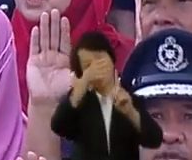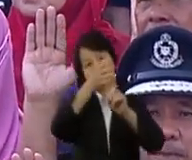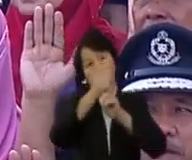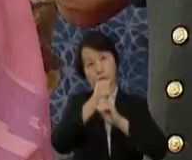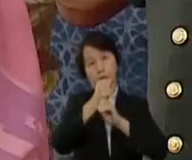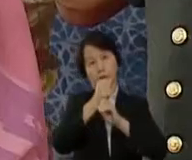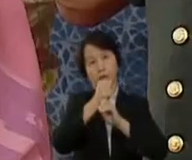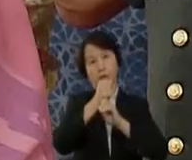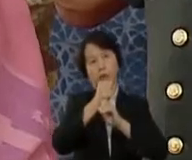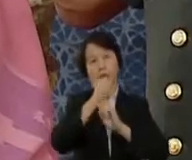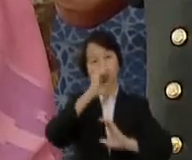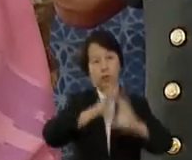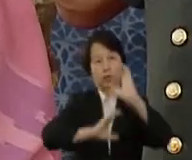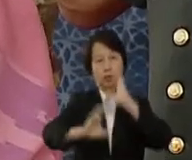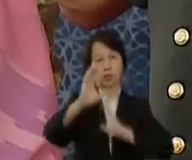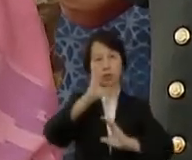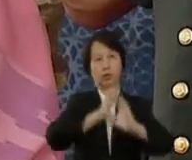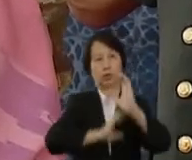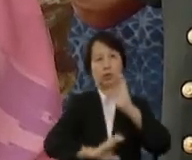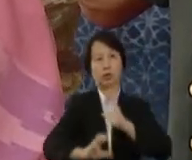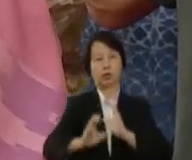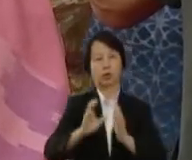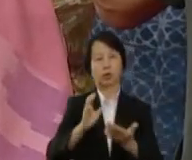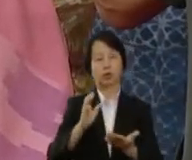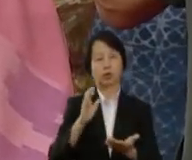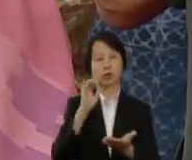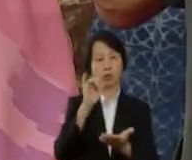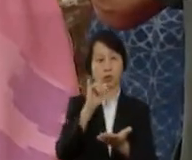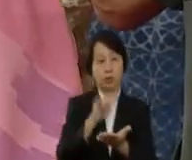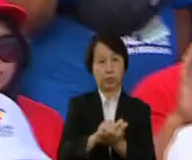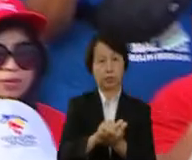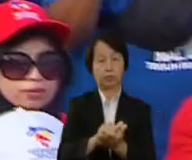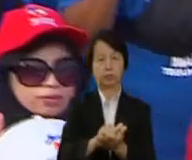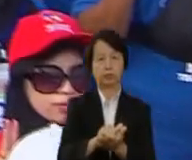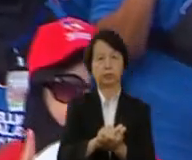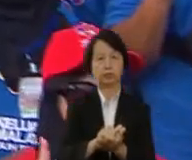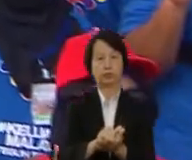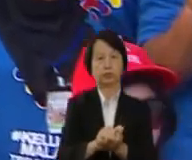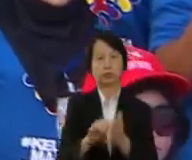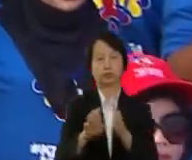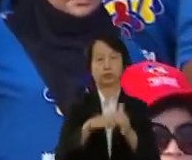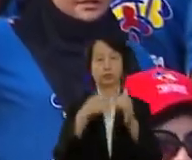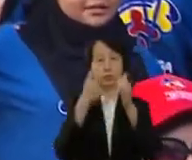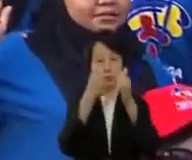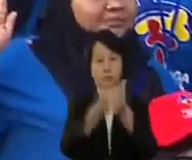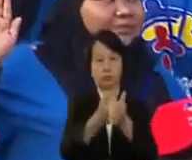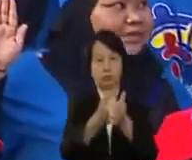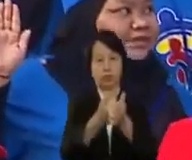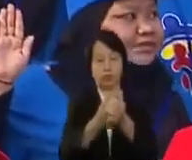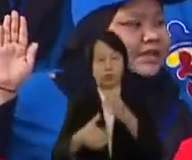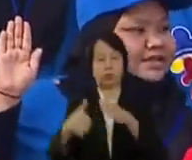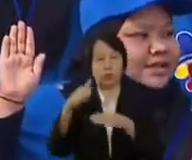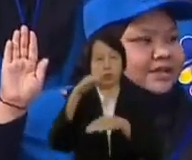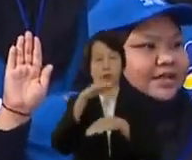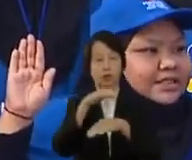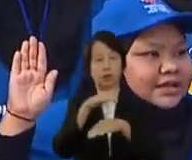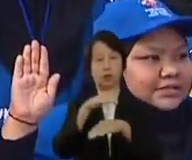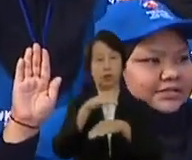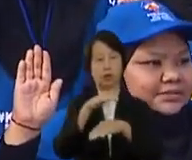untuk mencapai cita-cita tersebut, cita-cita tersebut, berdasarkan atas